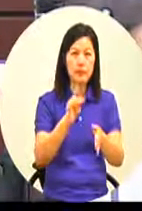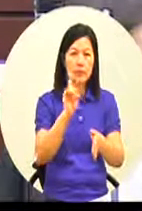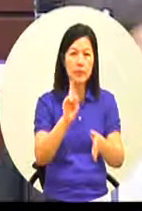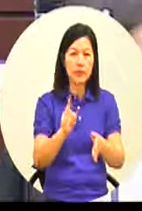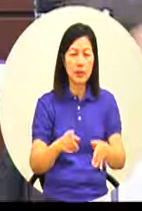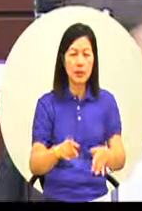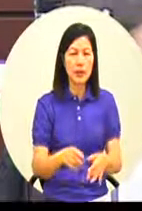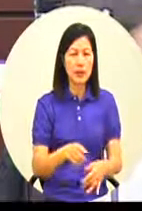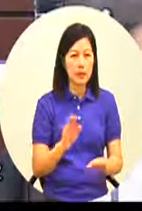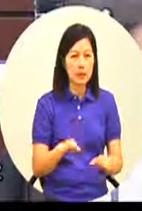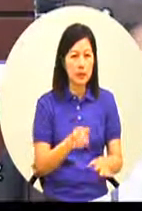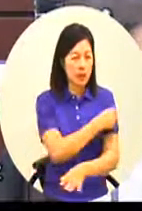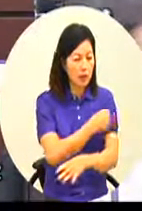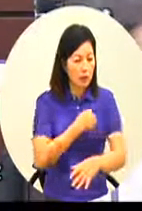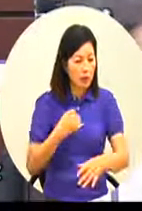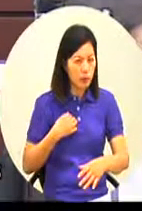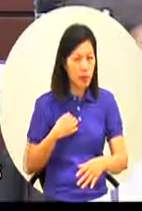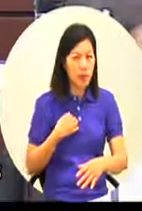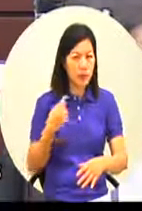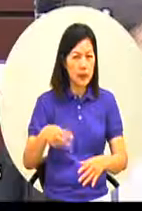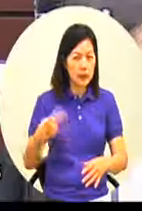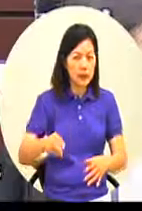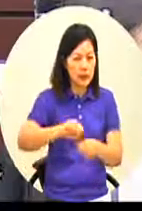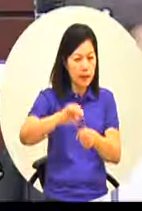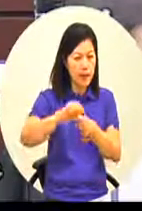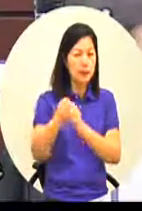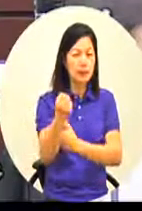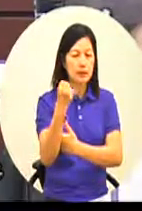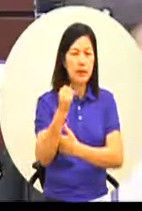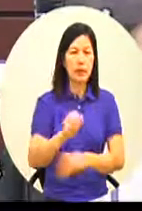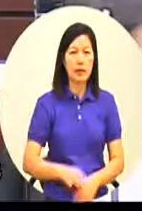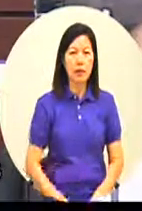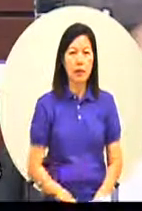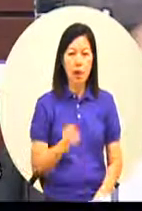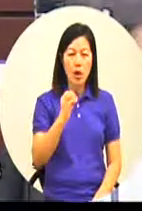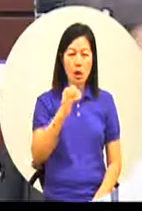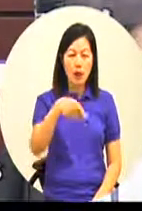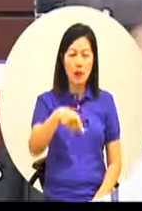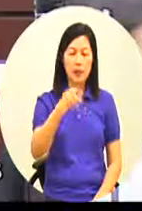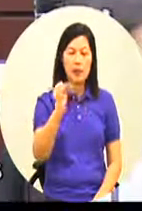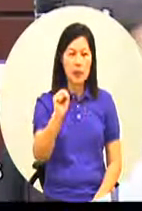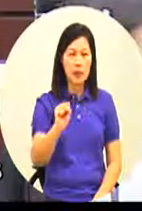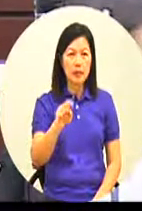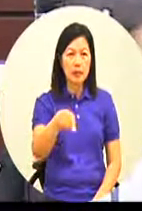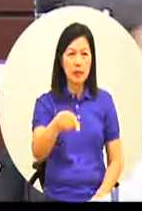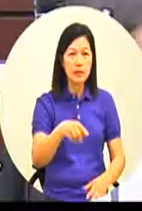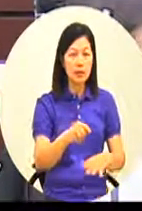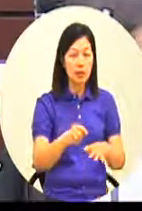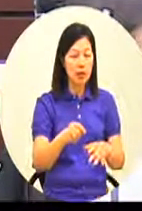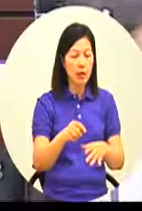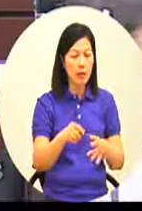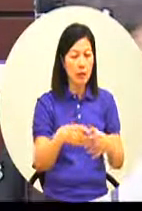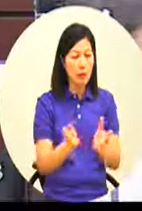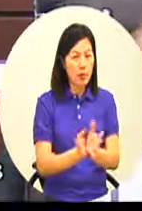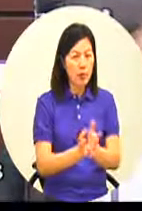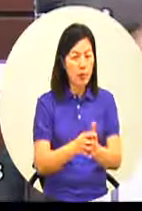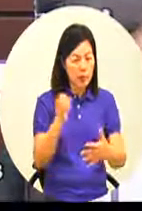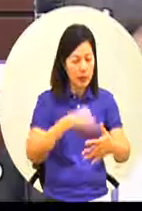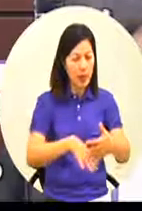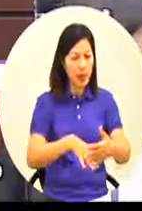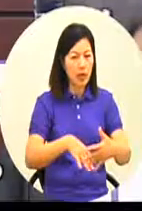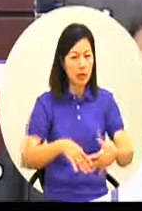功能如有再加强啦，啊，刚才议员在说可是 OPS 的部分是不是要纳入我们这个道管中心的部分，